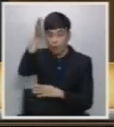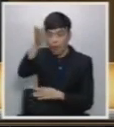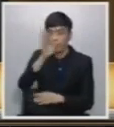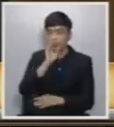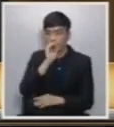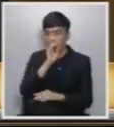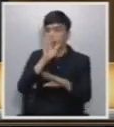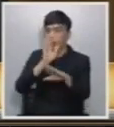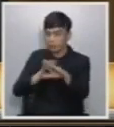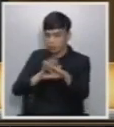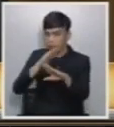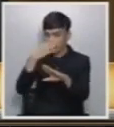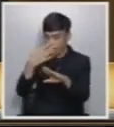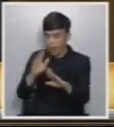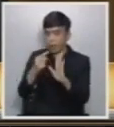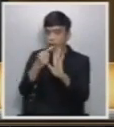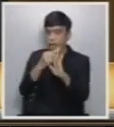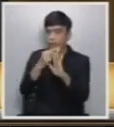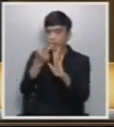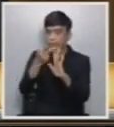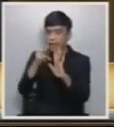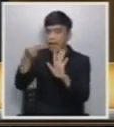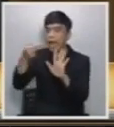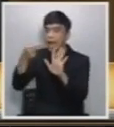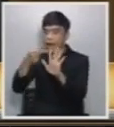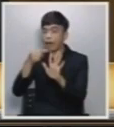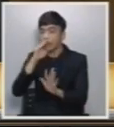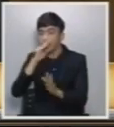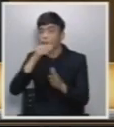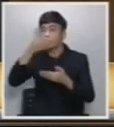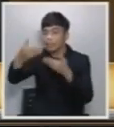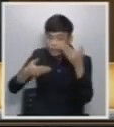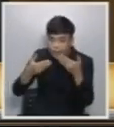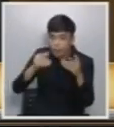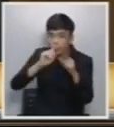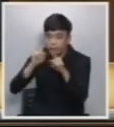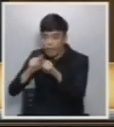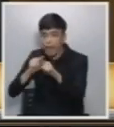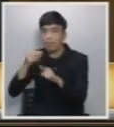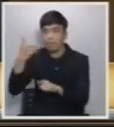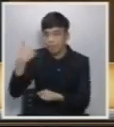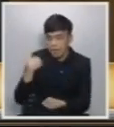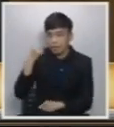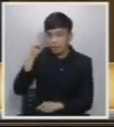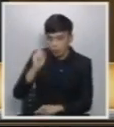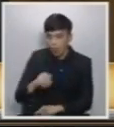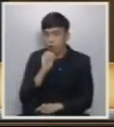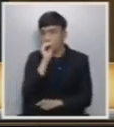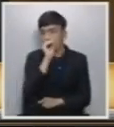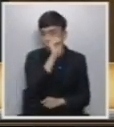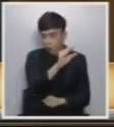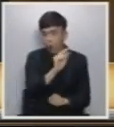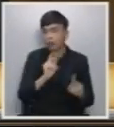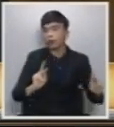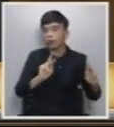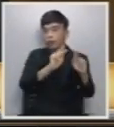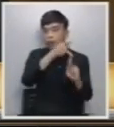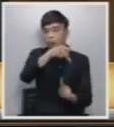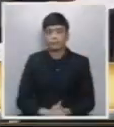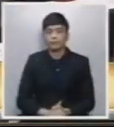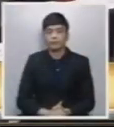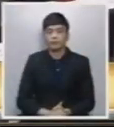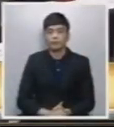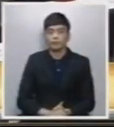ครั้งที่มีการจัดงานขอให้แจ้งทางกระทรวงให้ทราบเพราะจะส่งคนไปสังเกตการทุกครั้งก็กราบเรียนท่านเบื้องต้นไว้